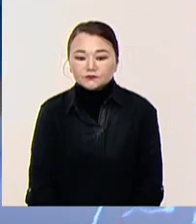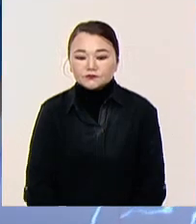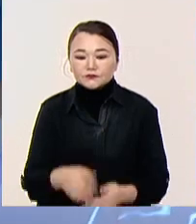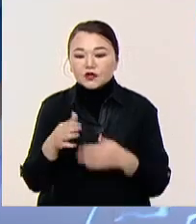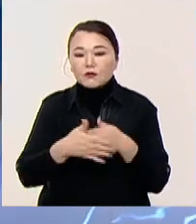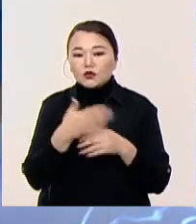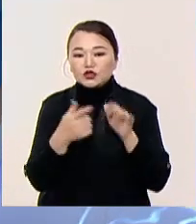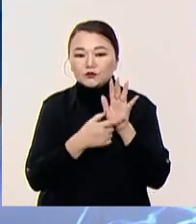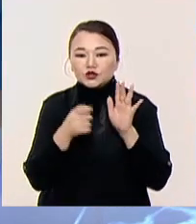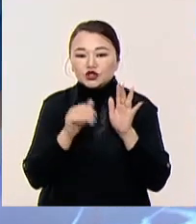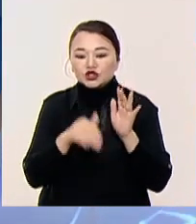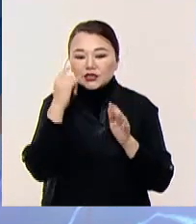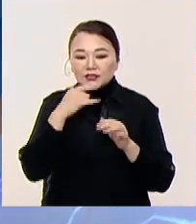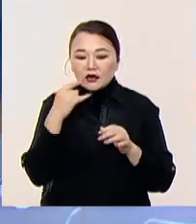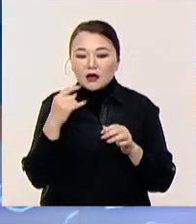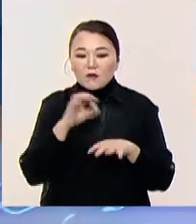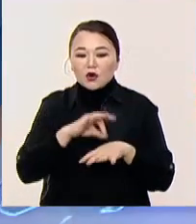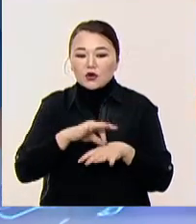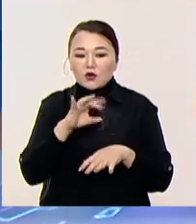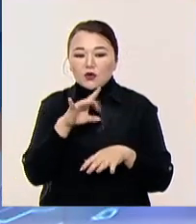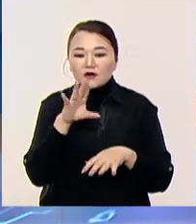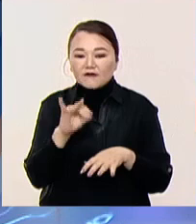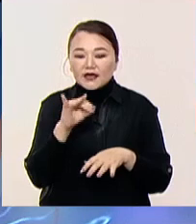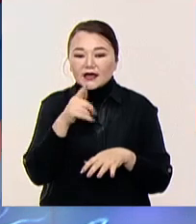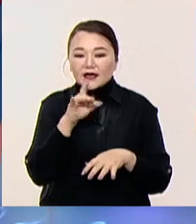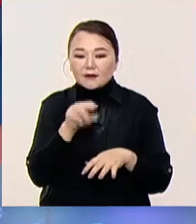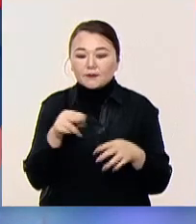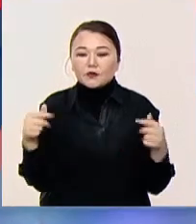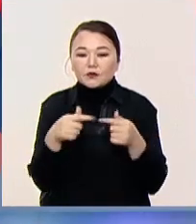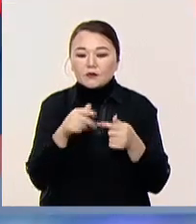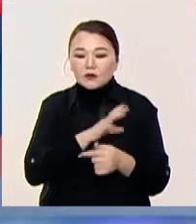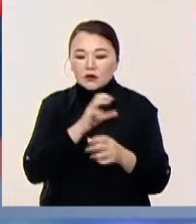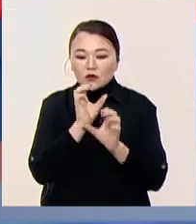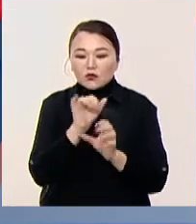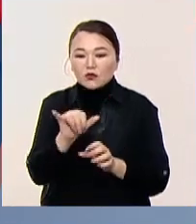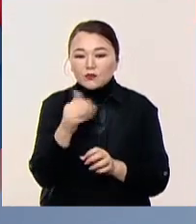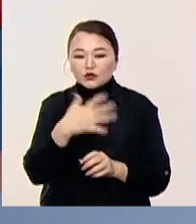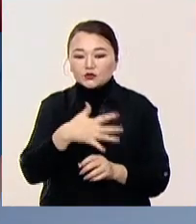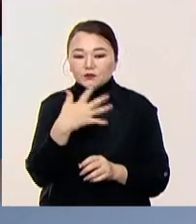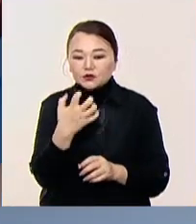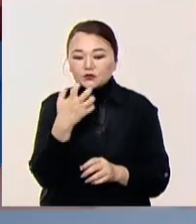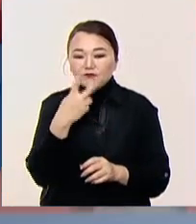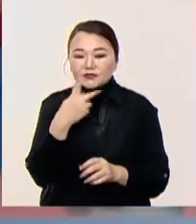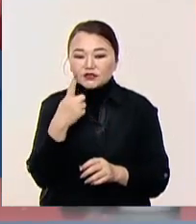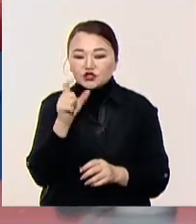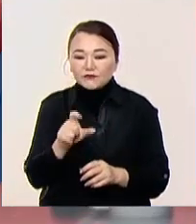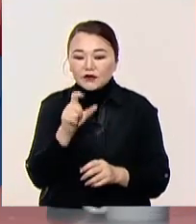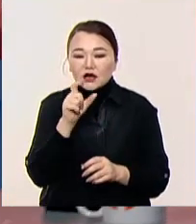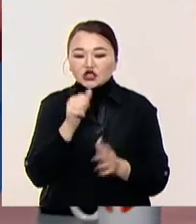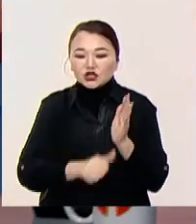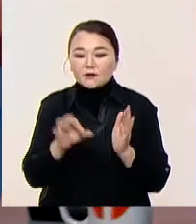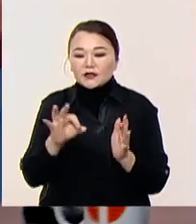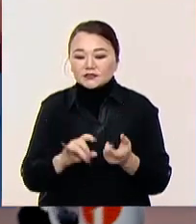Более 700 тысяч казахстанцев болеют ОРВИ, а грипп лабораторно подтвердили уже у 521 пациента.